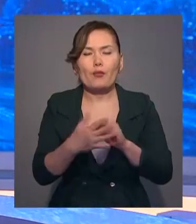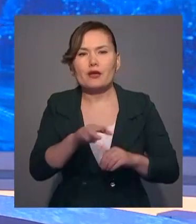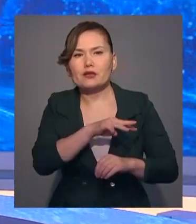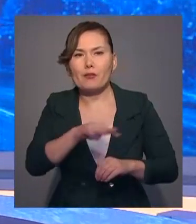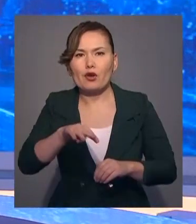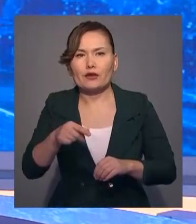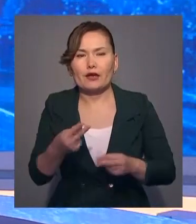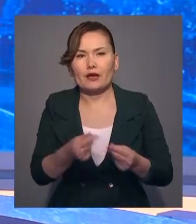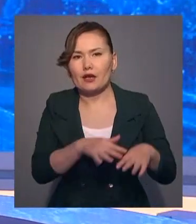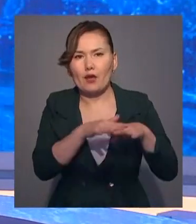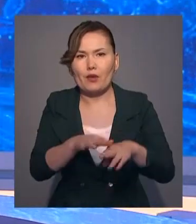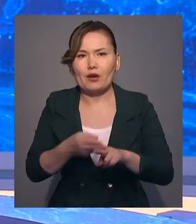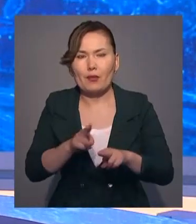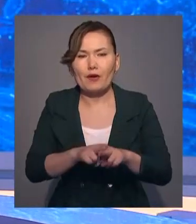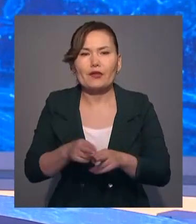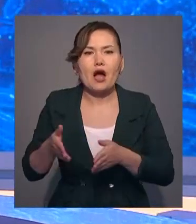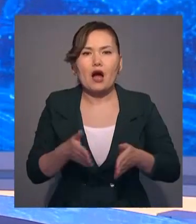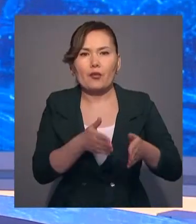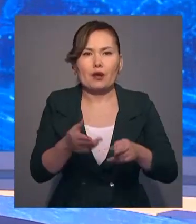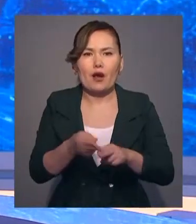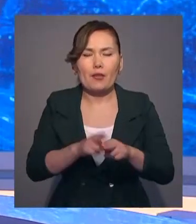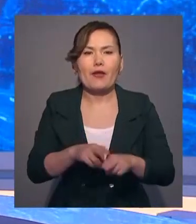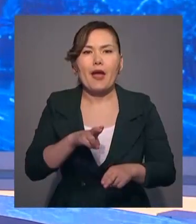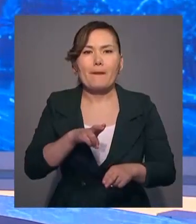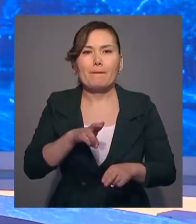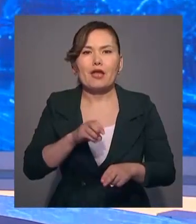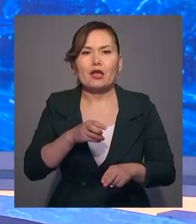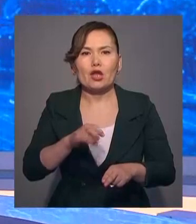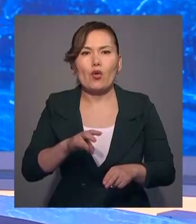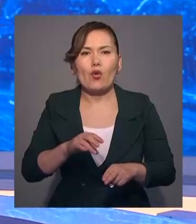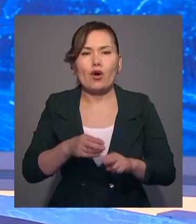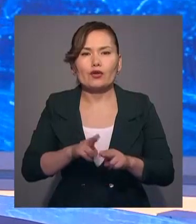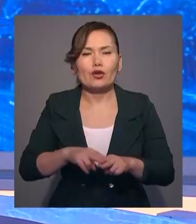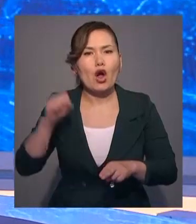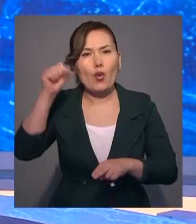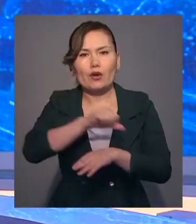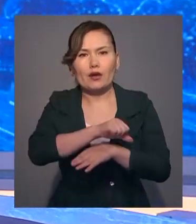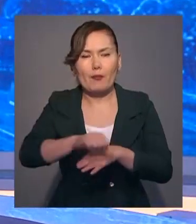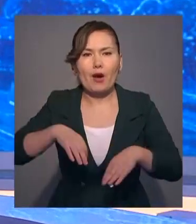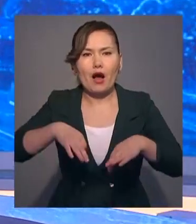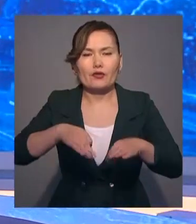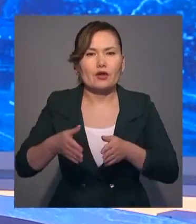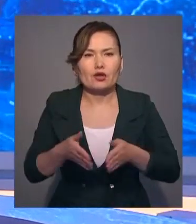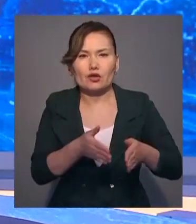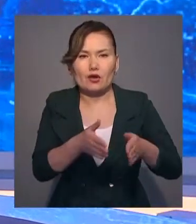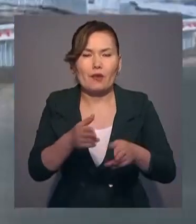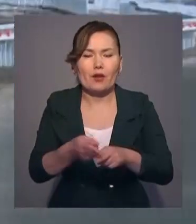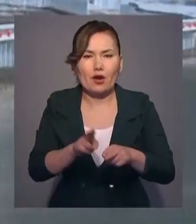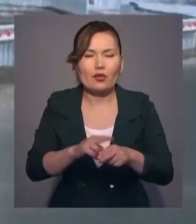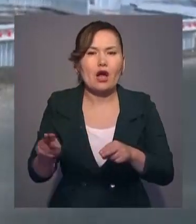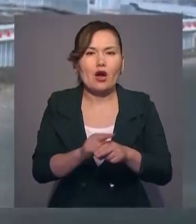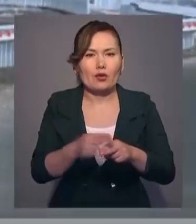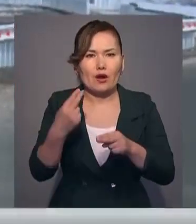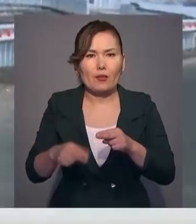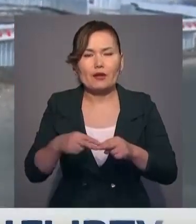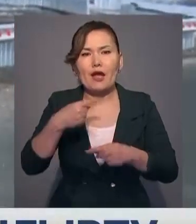Екі нысан Жетібай Жаңаөзен трассасында, қалғаны Бейнеу Ақжігіт Өзбекстан шекарасы автомобиль жолында салынуы тиіс. Тағы